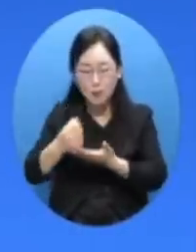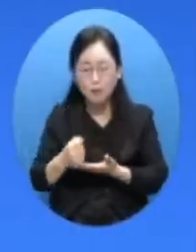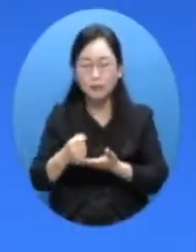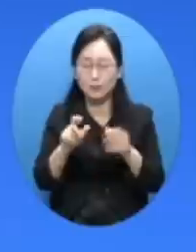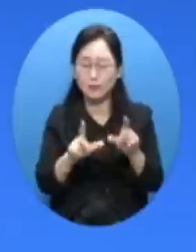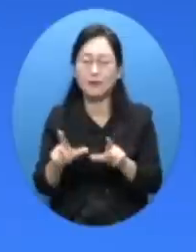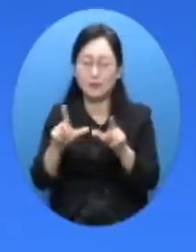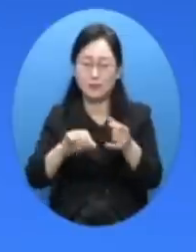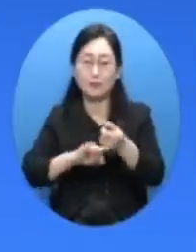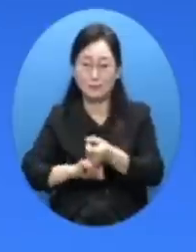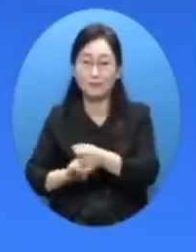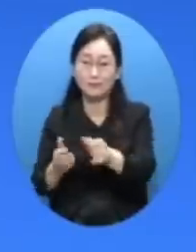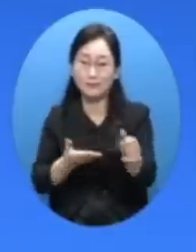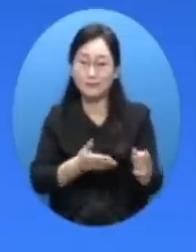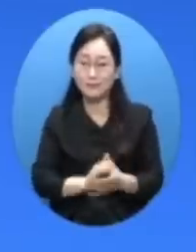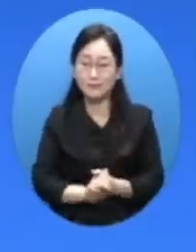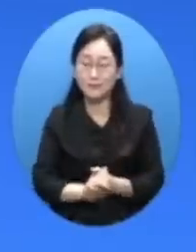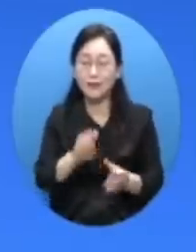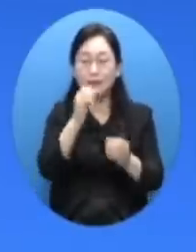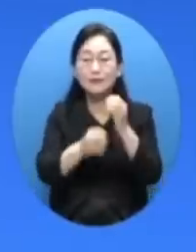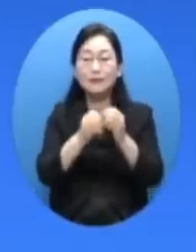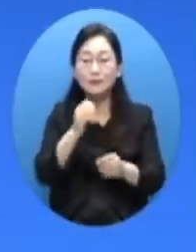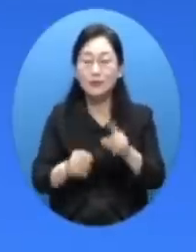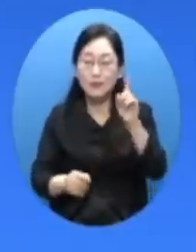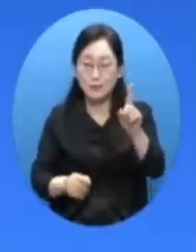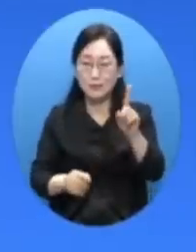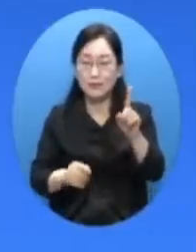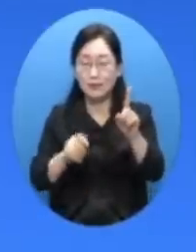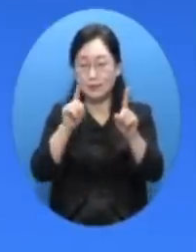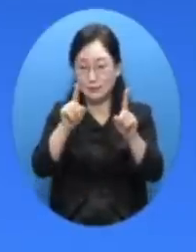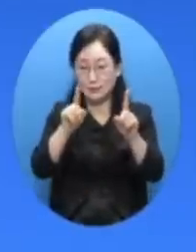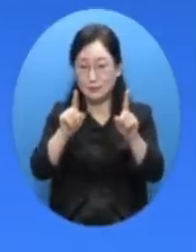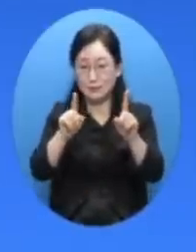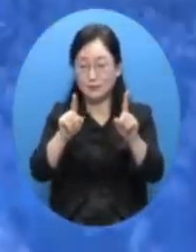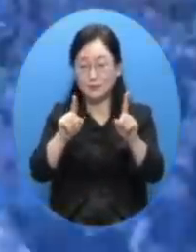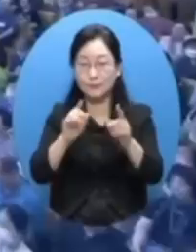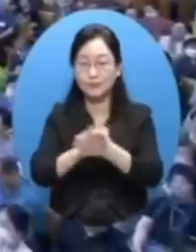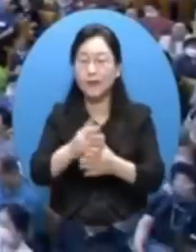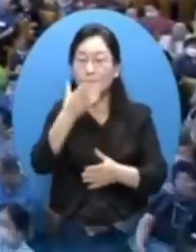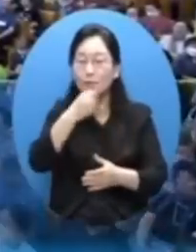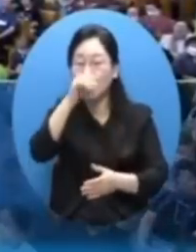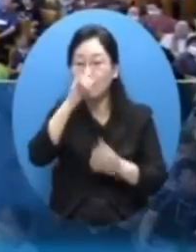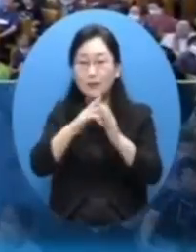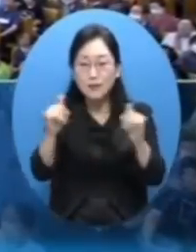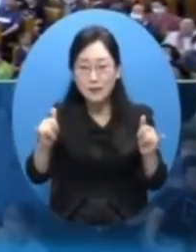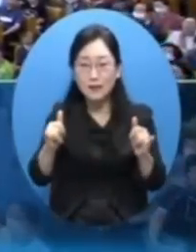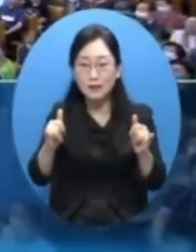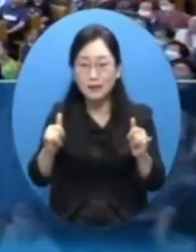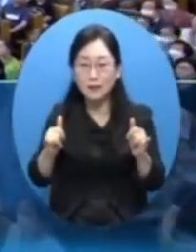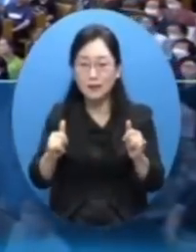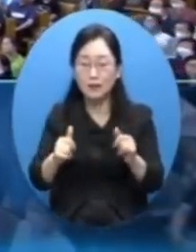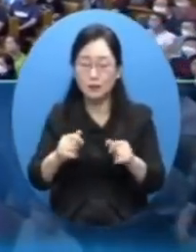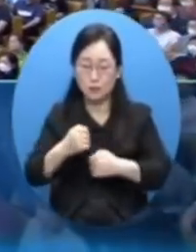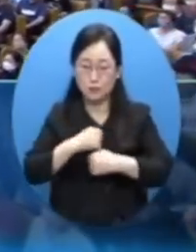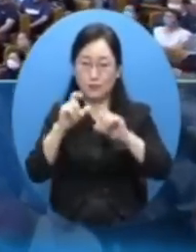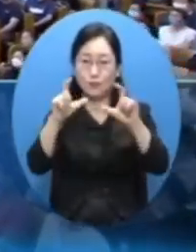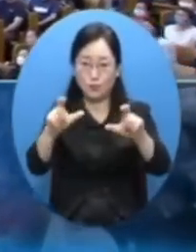되는데 시편 1편 1절에 복 있는 사람들에게 주시는 경고가